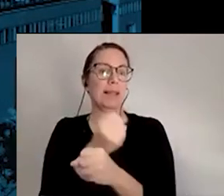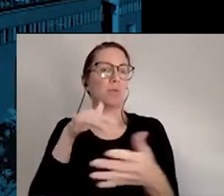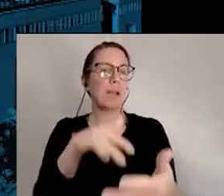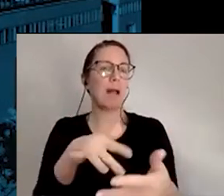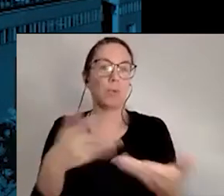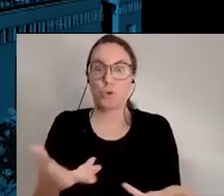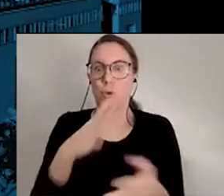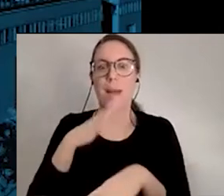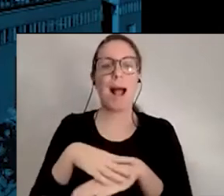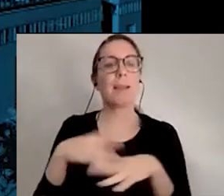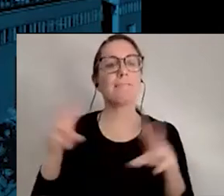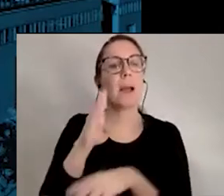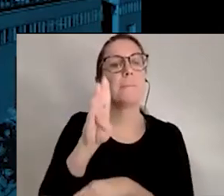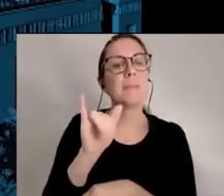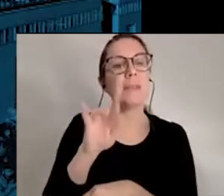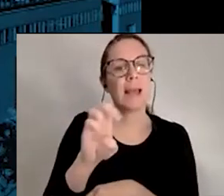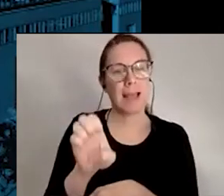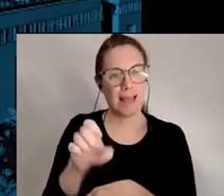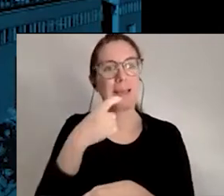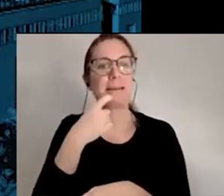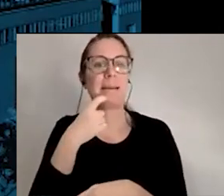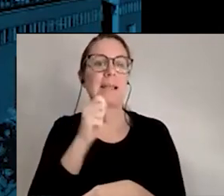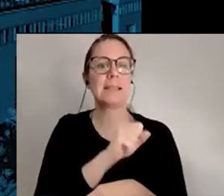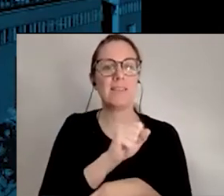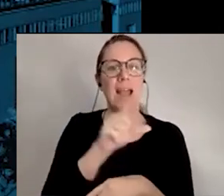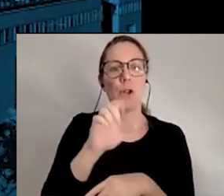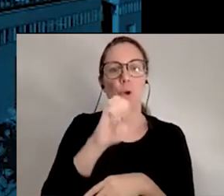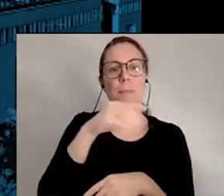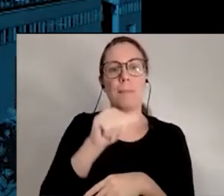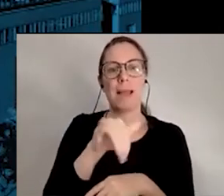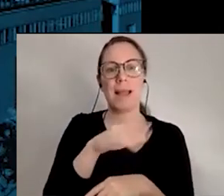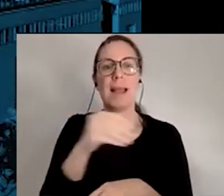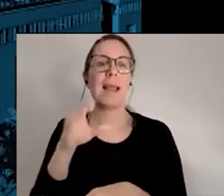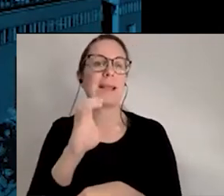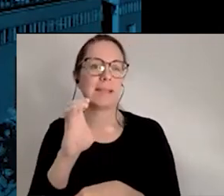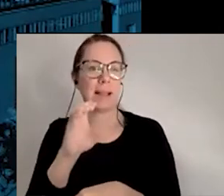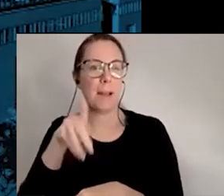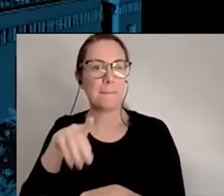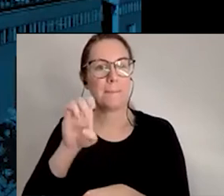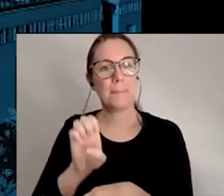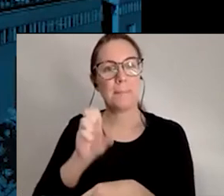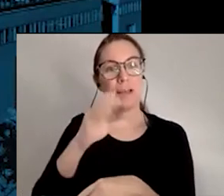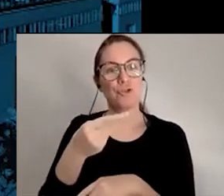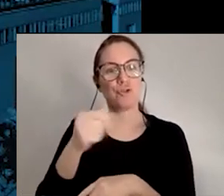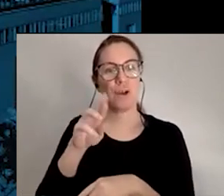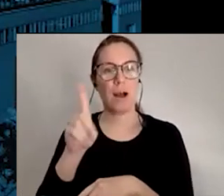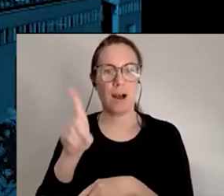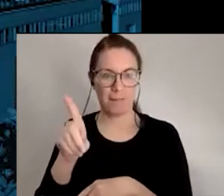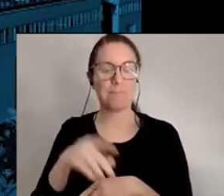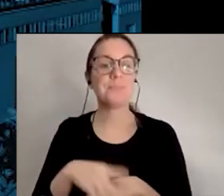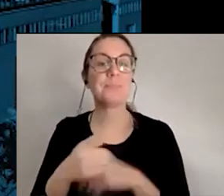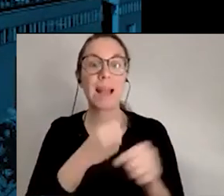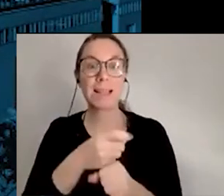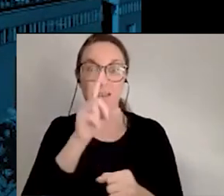avec notamment Sylvain Lemay et Céline Péchard. Et puis, en 2020,